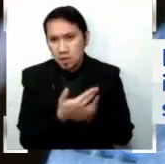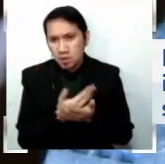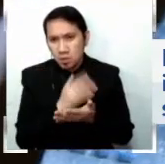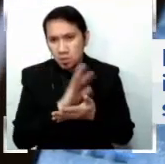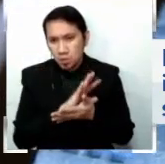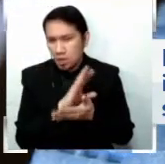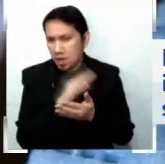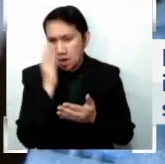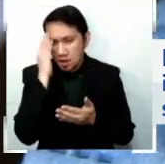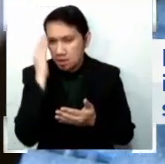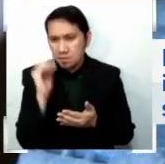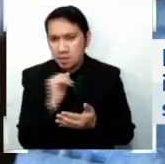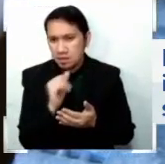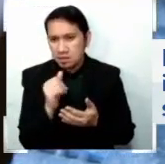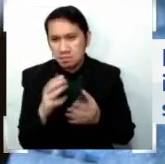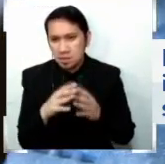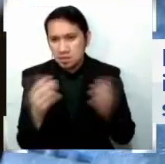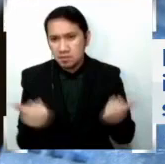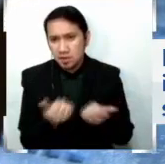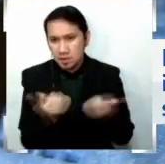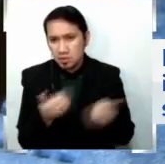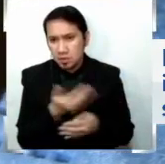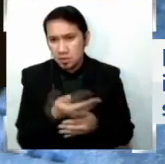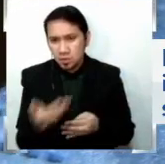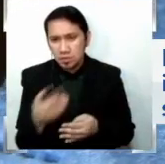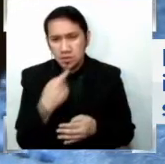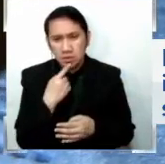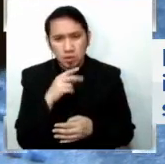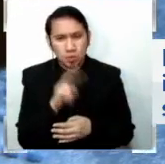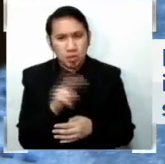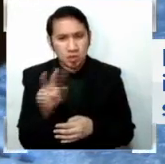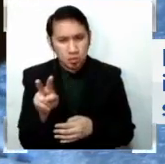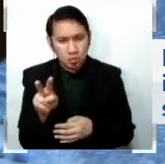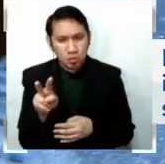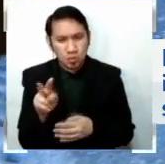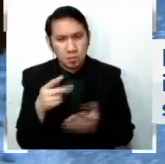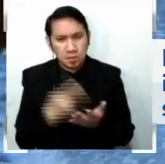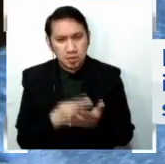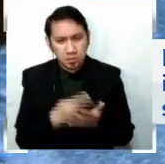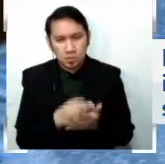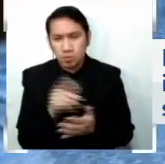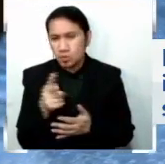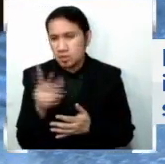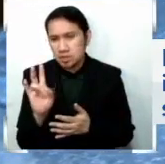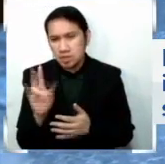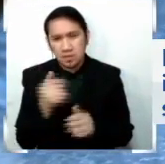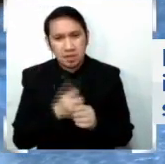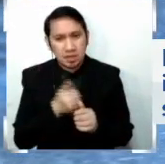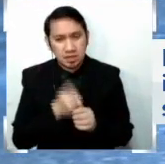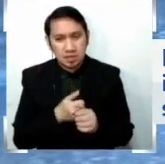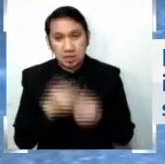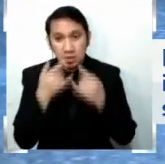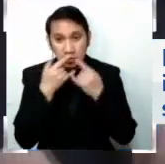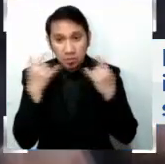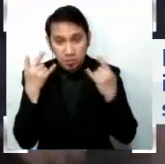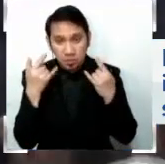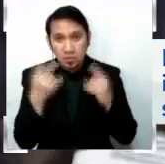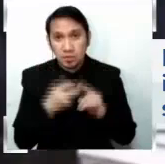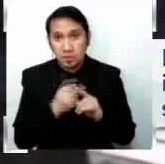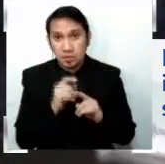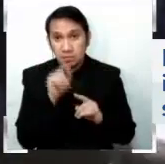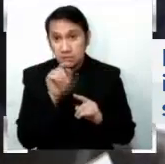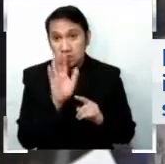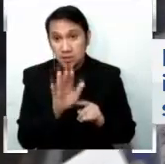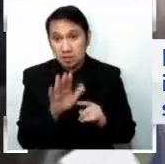supply. Naglaro sa mahigit 22 pesos hanggang mahigit 27 pesos kada piraso ang presyo ng face masks mula sa Parmalee.